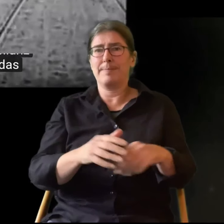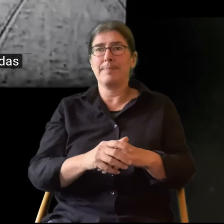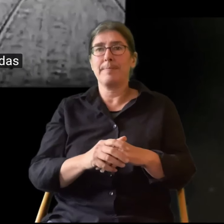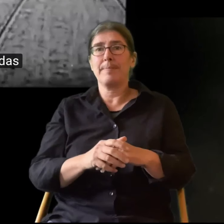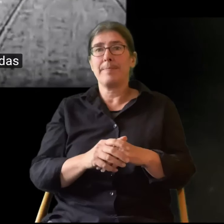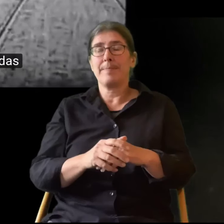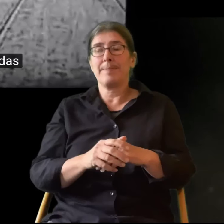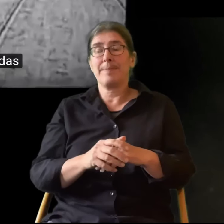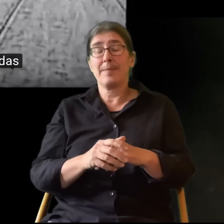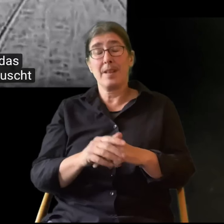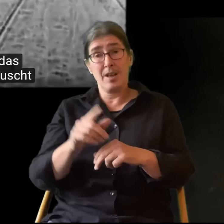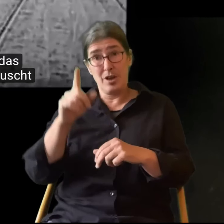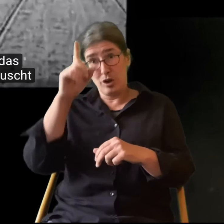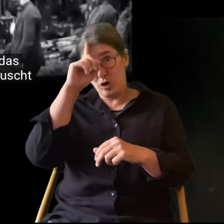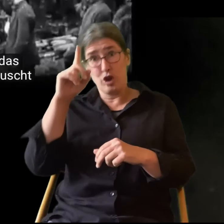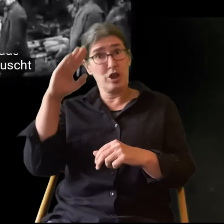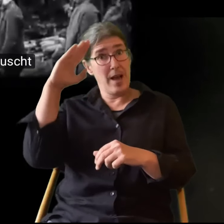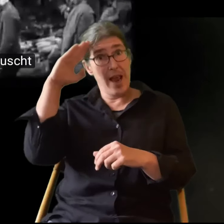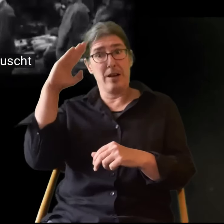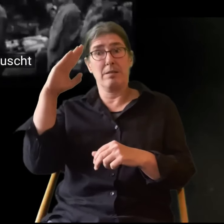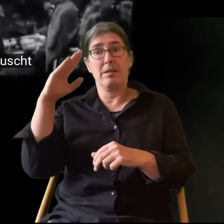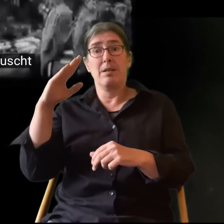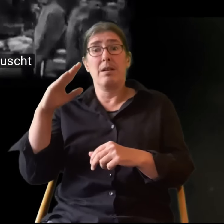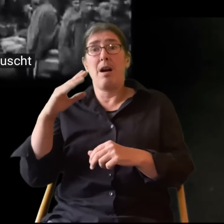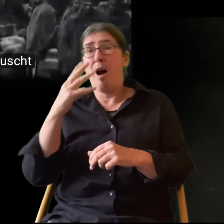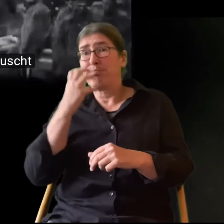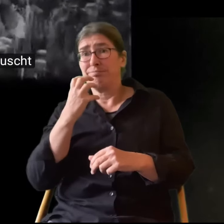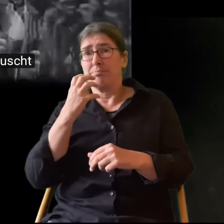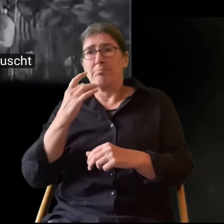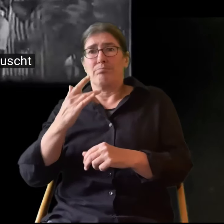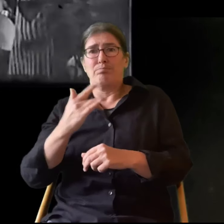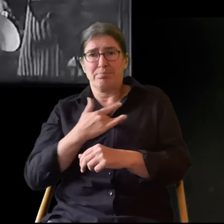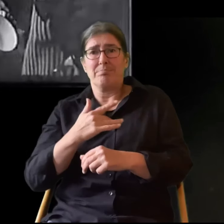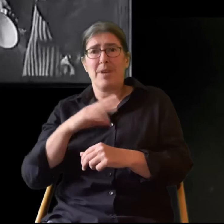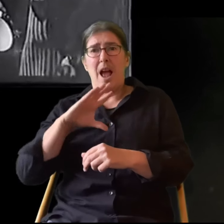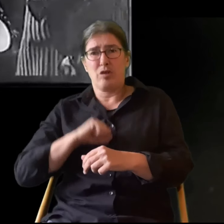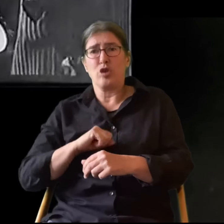Das geschlagene deutsche Heer, enttäuscht, verbittert.